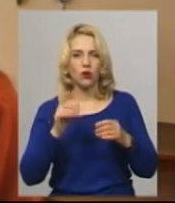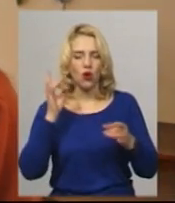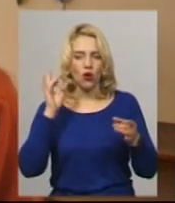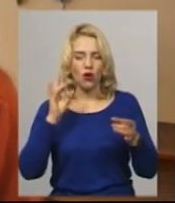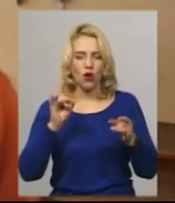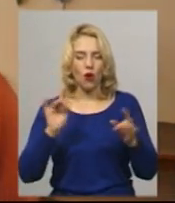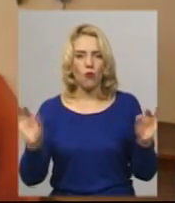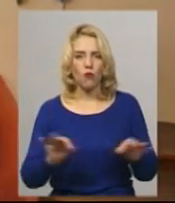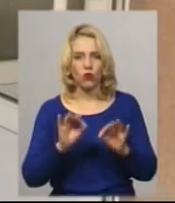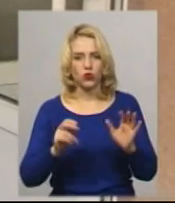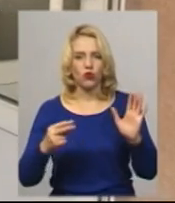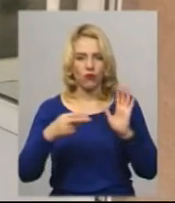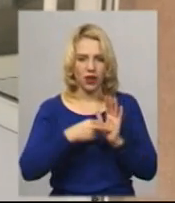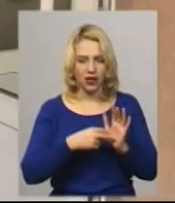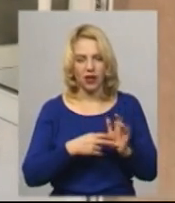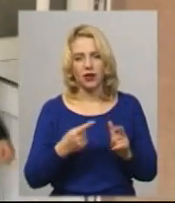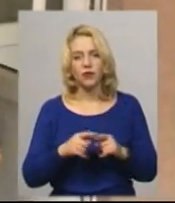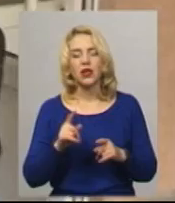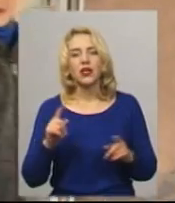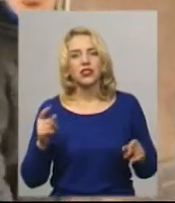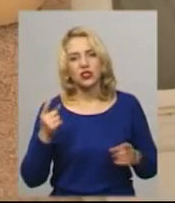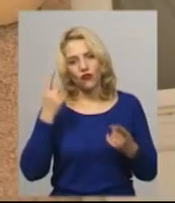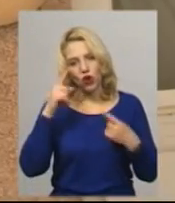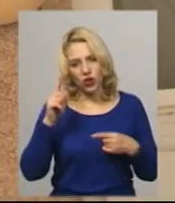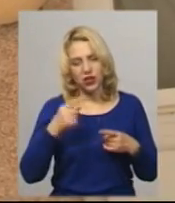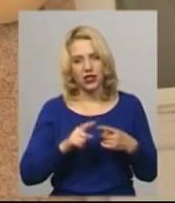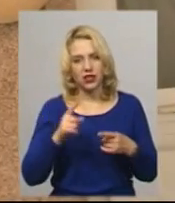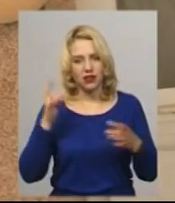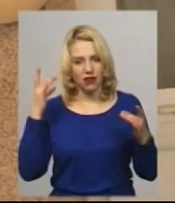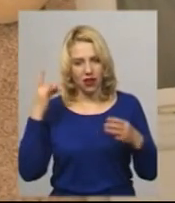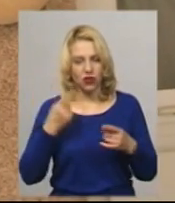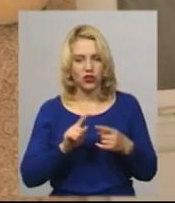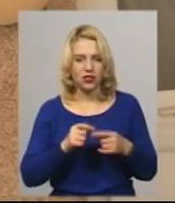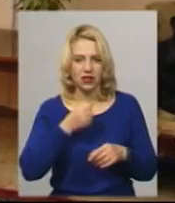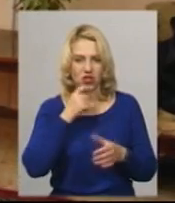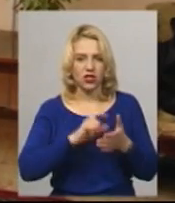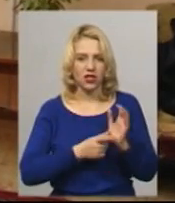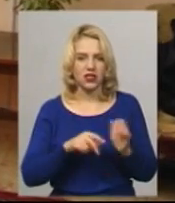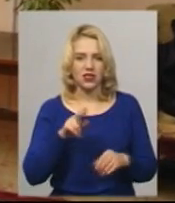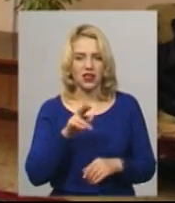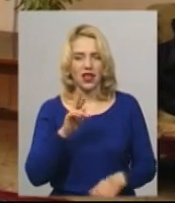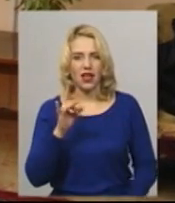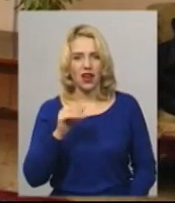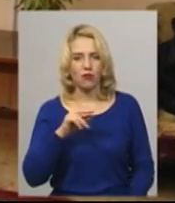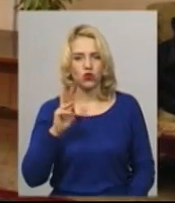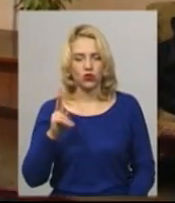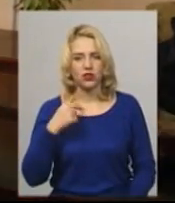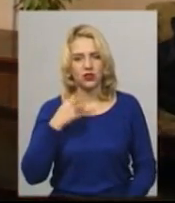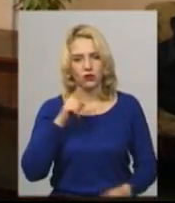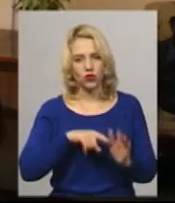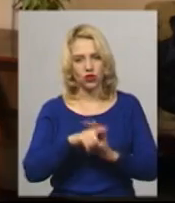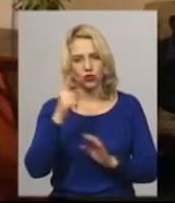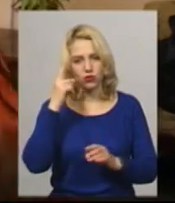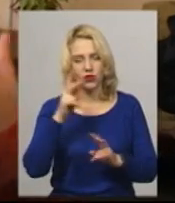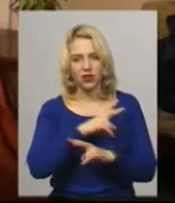повідомляти дітей про щось важливе. Ідея створити шкільну радіостудію належить старшокласниці Діані Веремчук. Спочатку я думала, що ніхто не